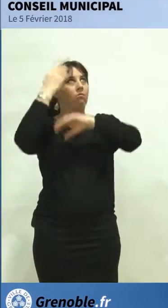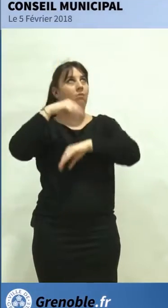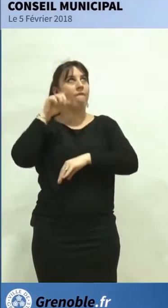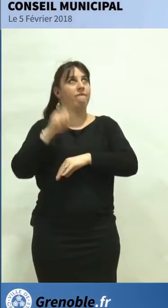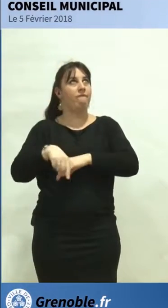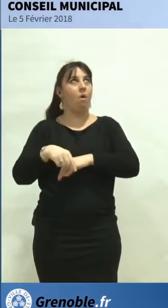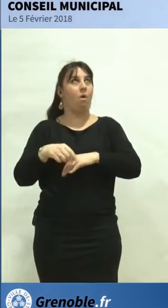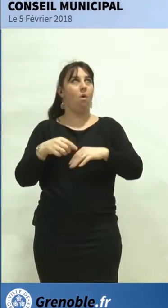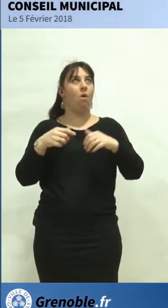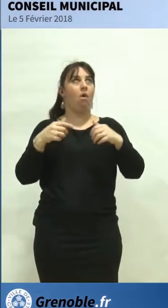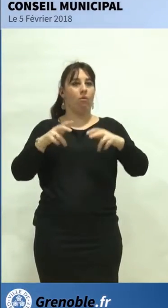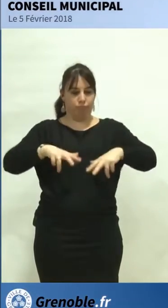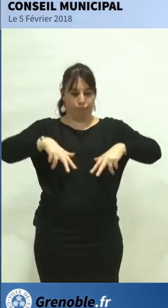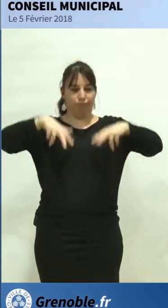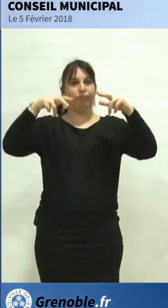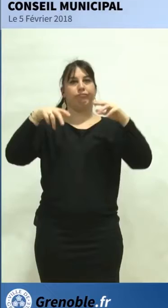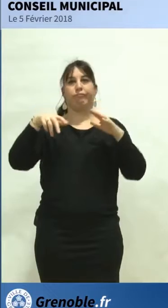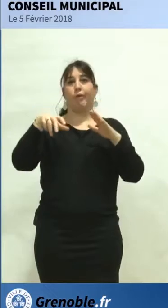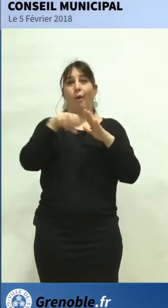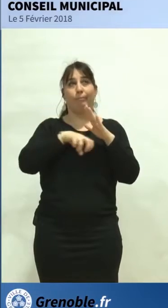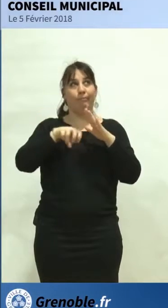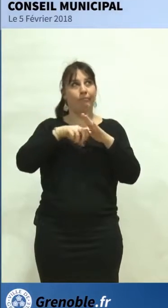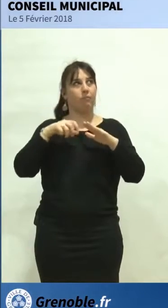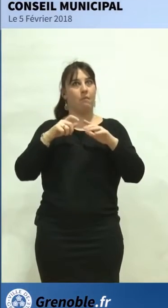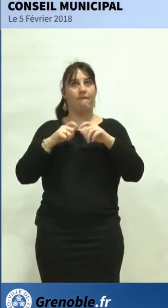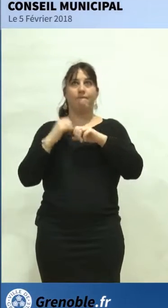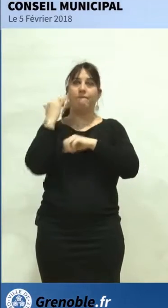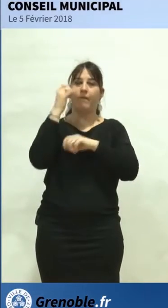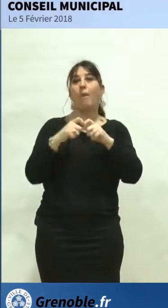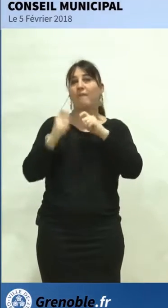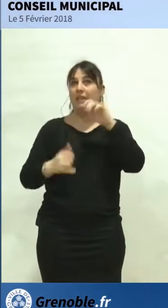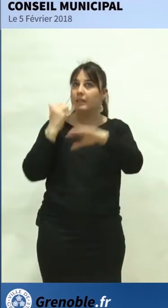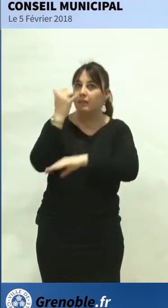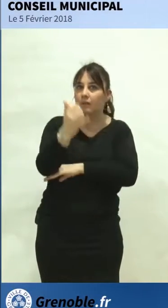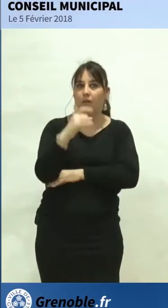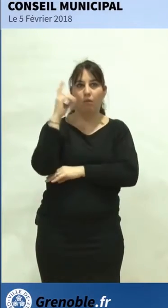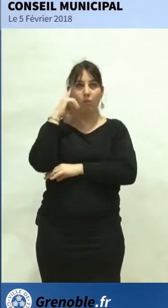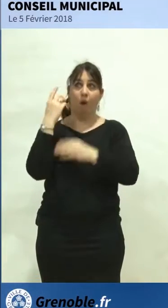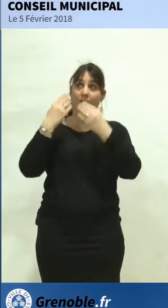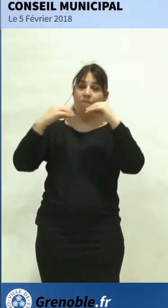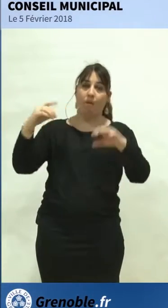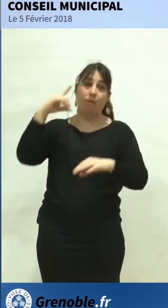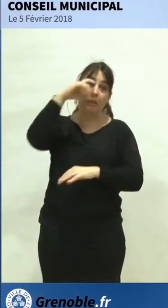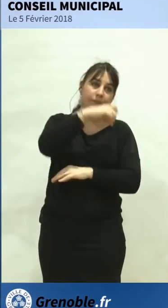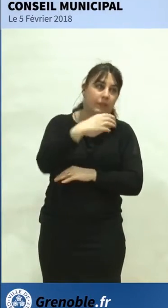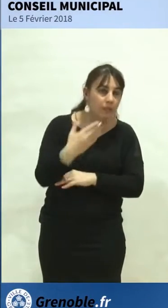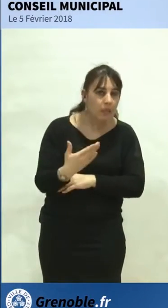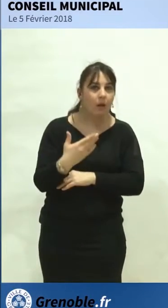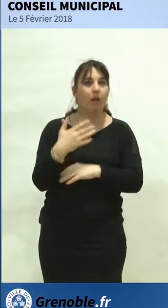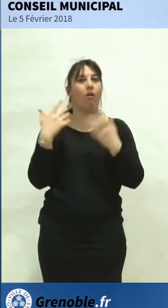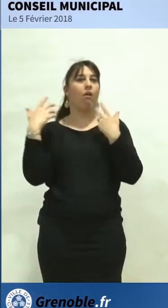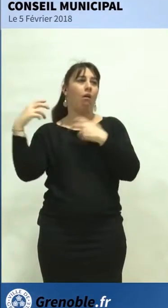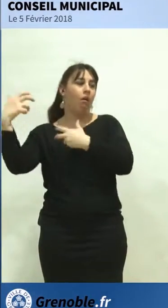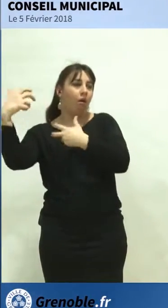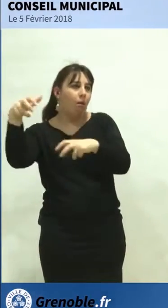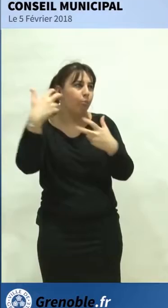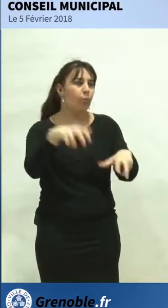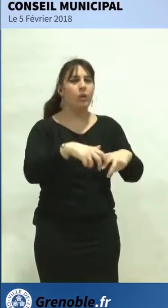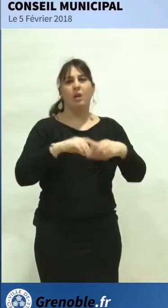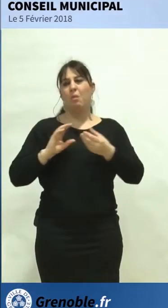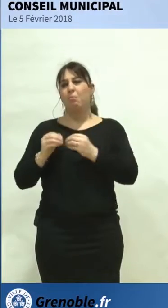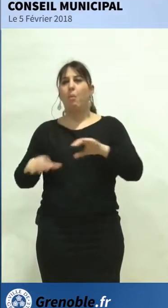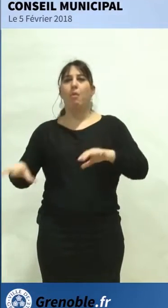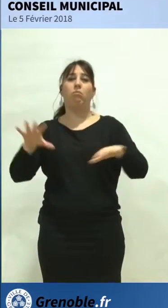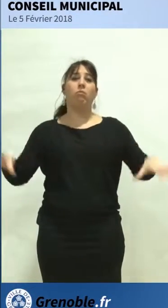résidence. Étant donné la difficulté d'en partir, la difficulté de revendre son appartement, les nuisances quotidiennes et une